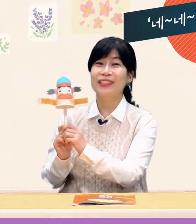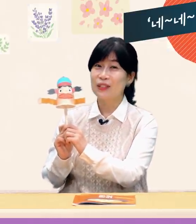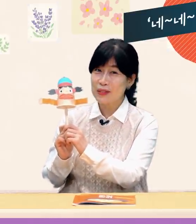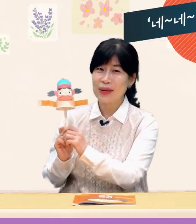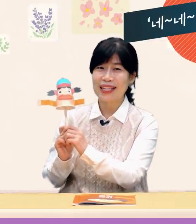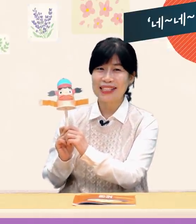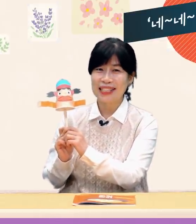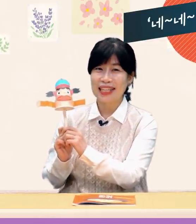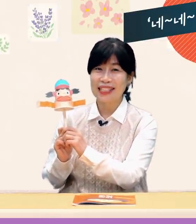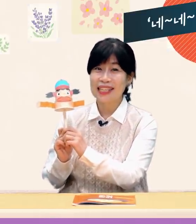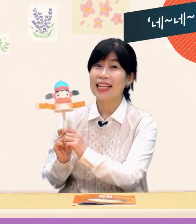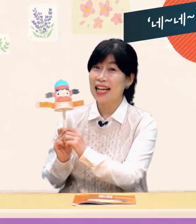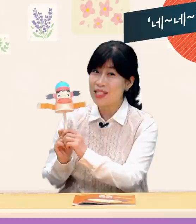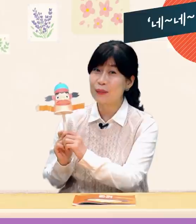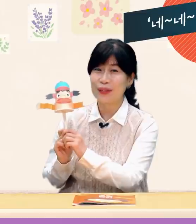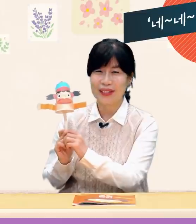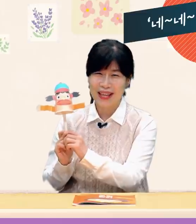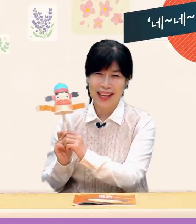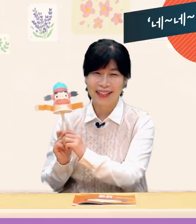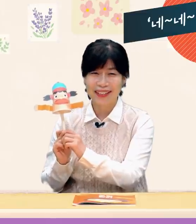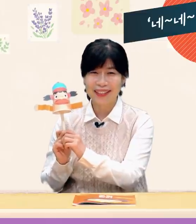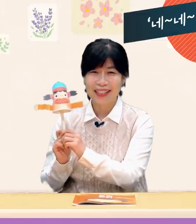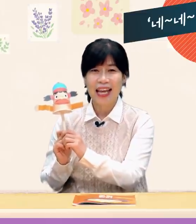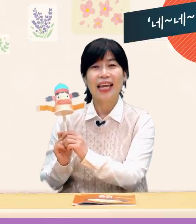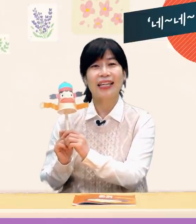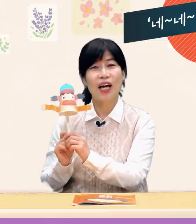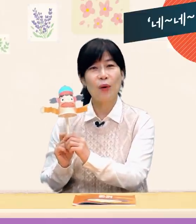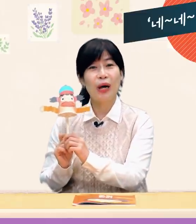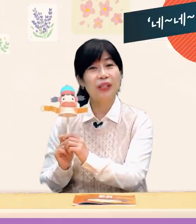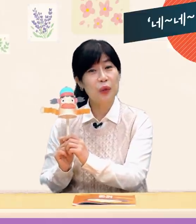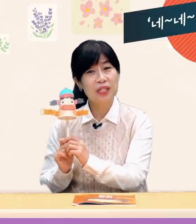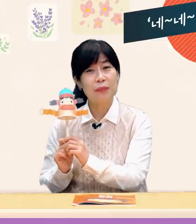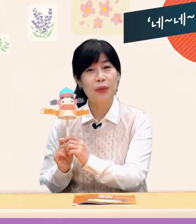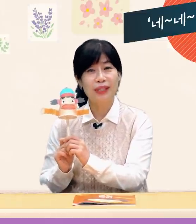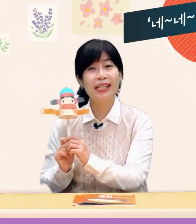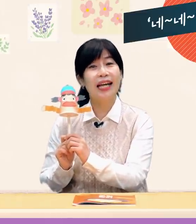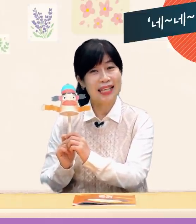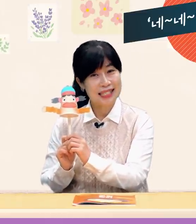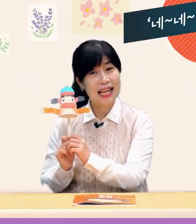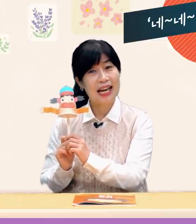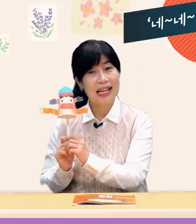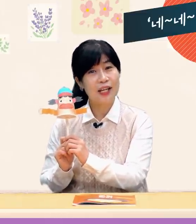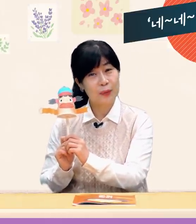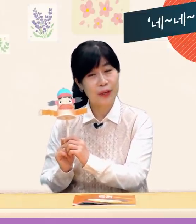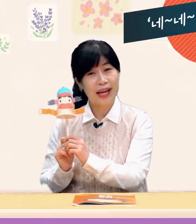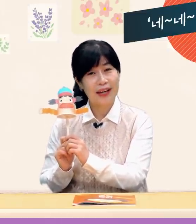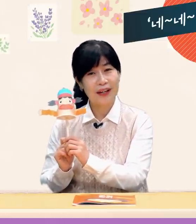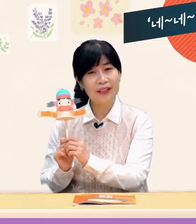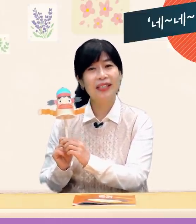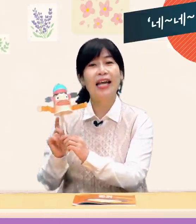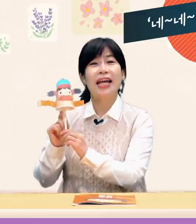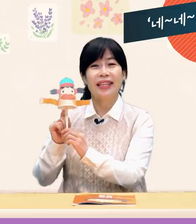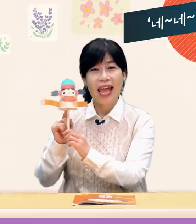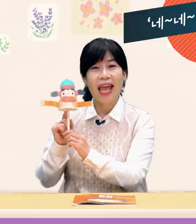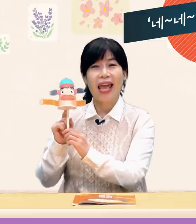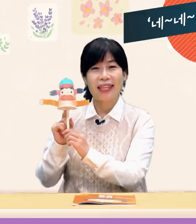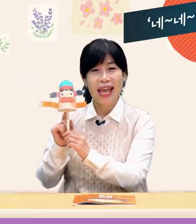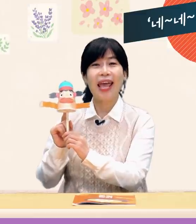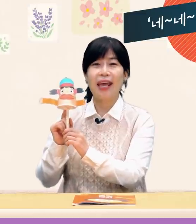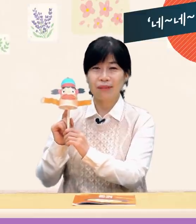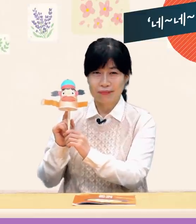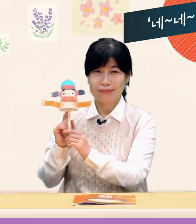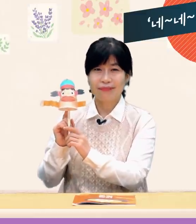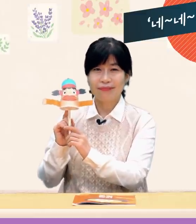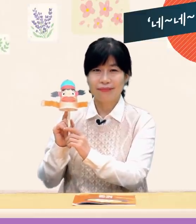기쁘게 순종하는 시간을 가져보기로 해요. 그럼 활동 제목을 같이 따라 읽어볼까요?